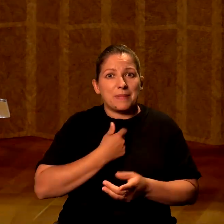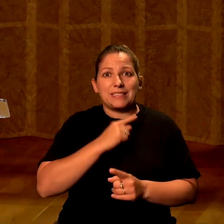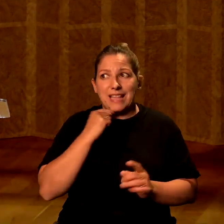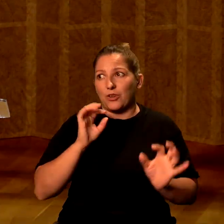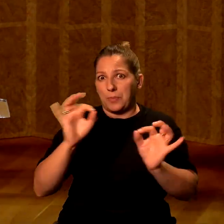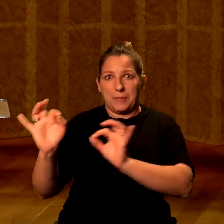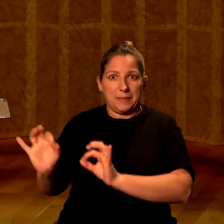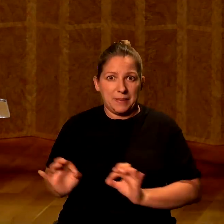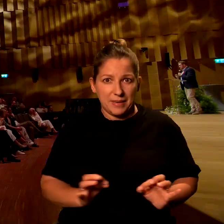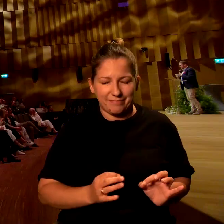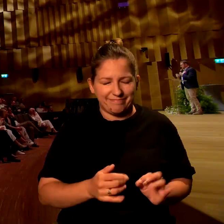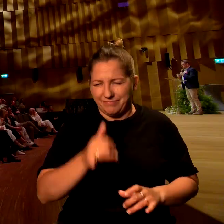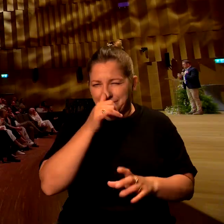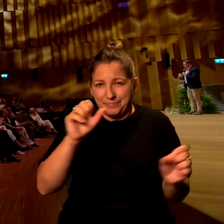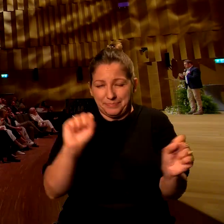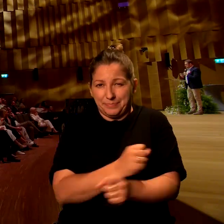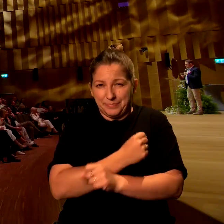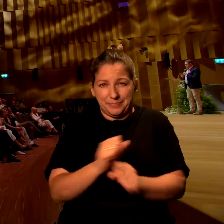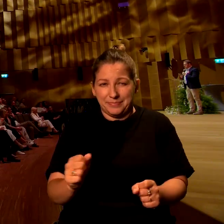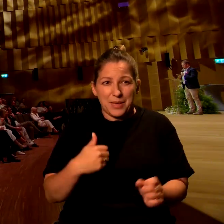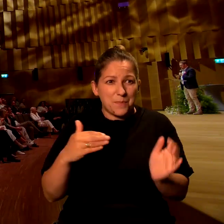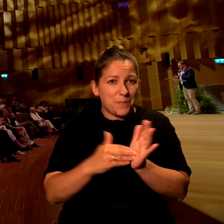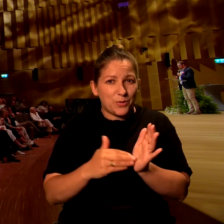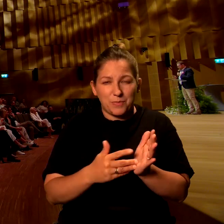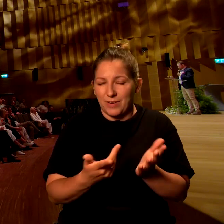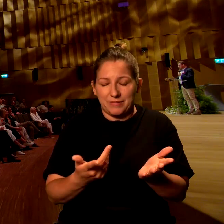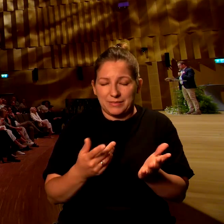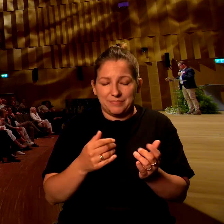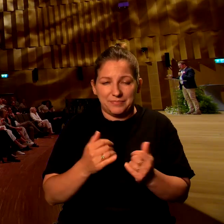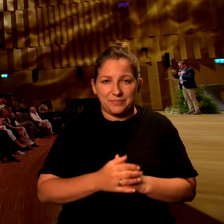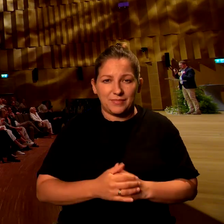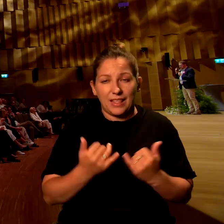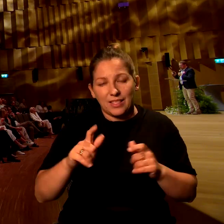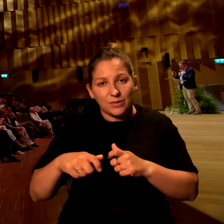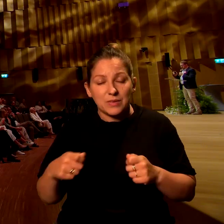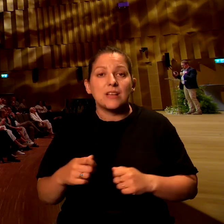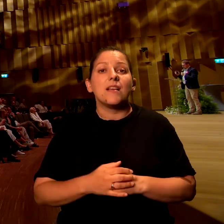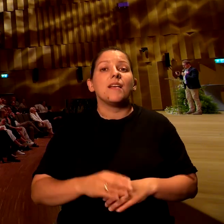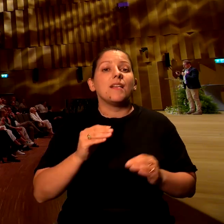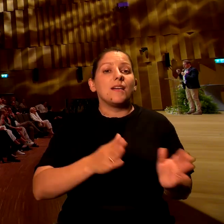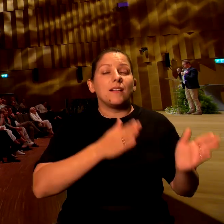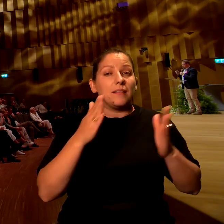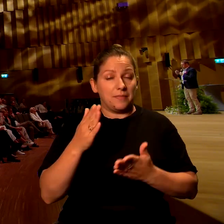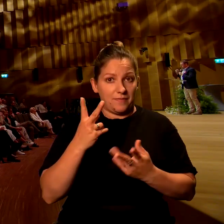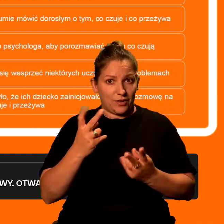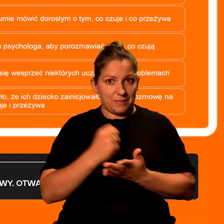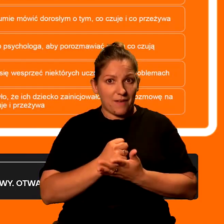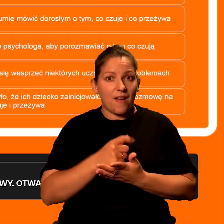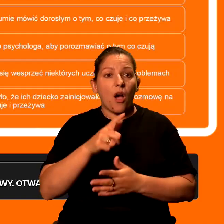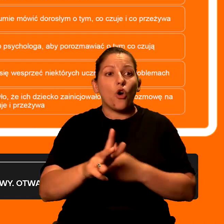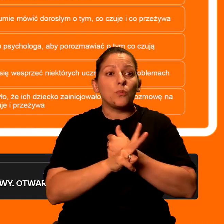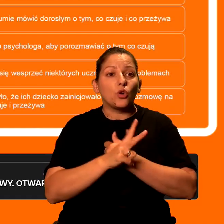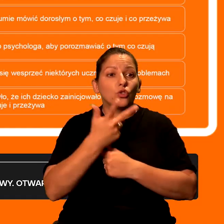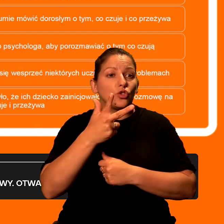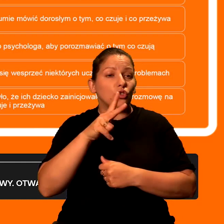Nie? To jest nierealne, więc tak naprawdę potrzebujemy jakichś innych rozwiązań. No i teraz kolejna ważna bardzo rzecz.